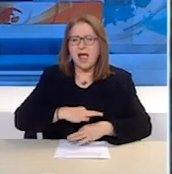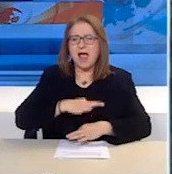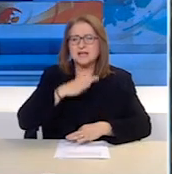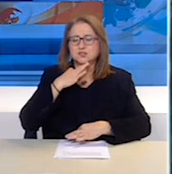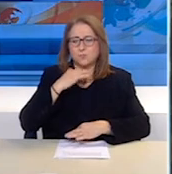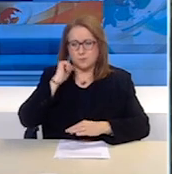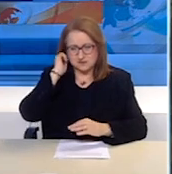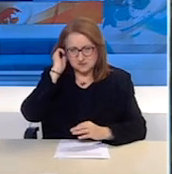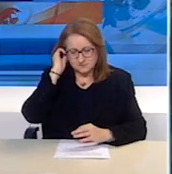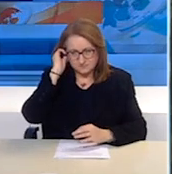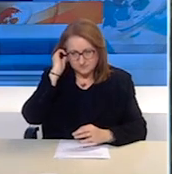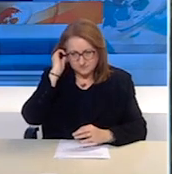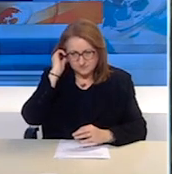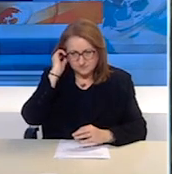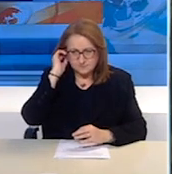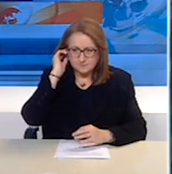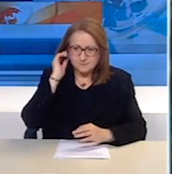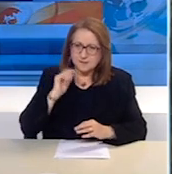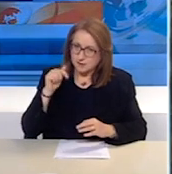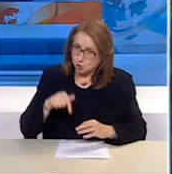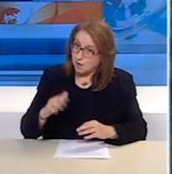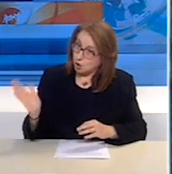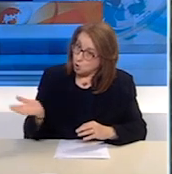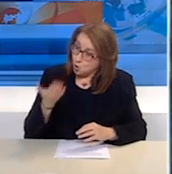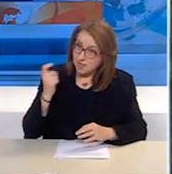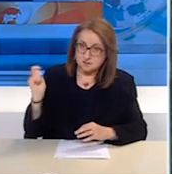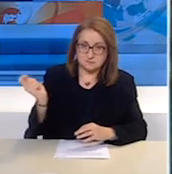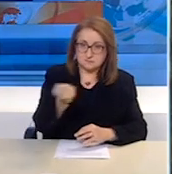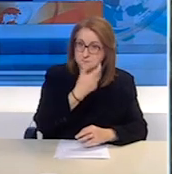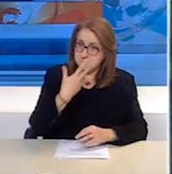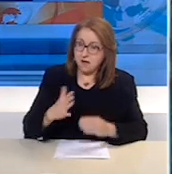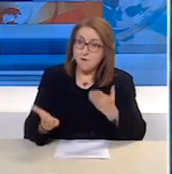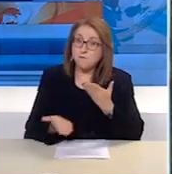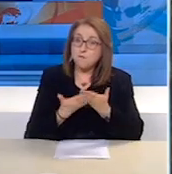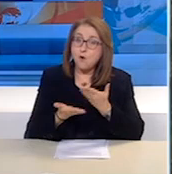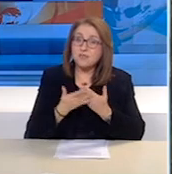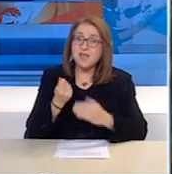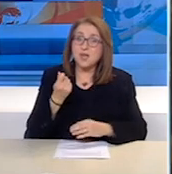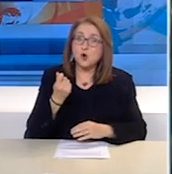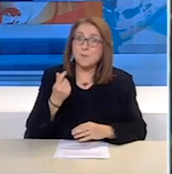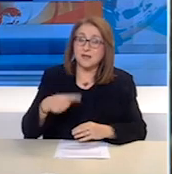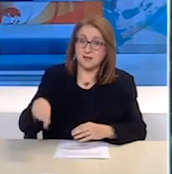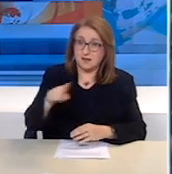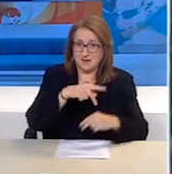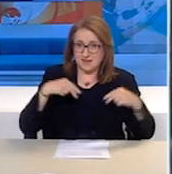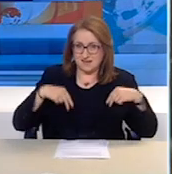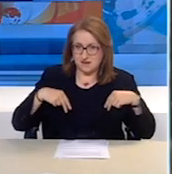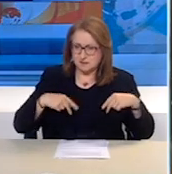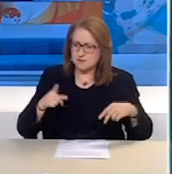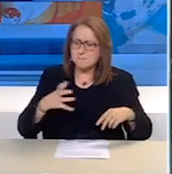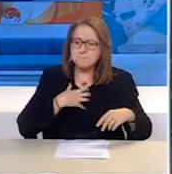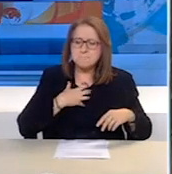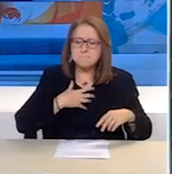Μάλιστα έδωσε και οικονομική ενίσχυση, οπότε δεν νομίζω ότι υπάρχει λόγος ανησυχίας να μην πληρωθούν τα